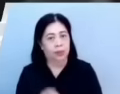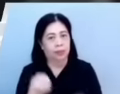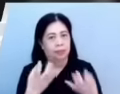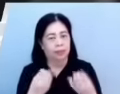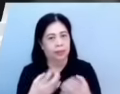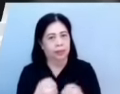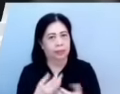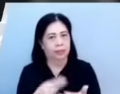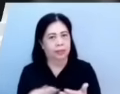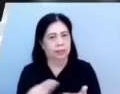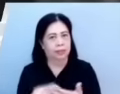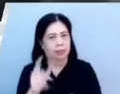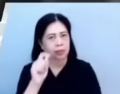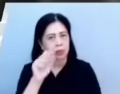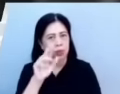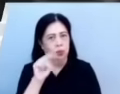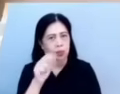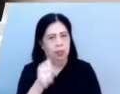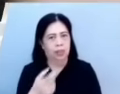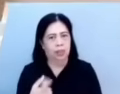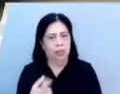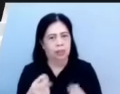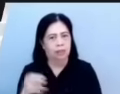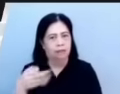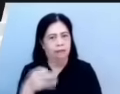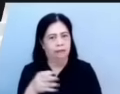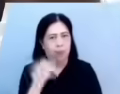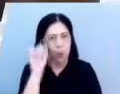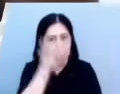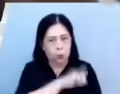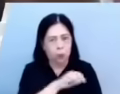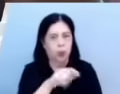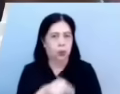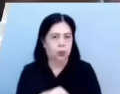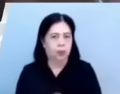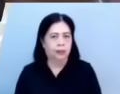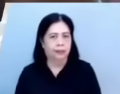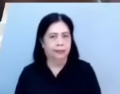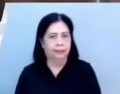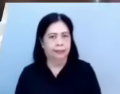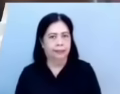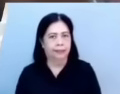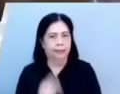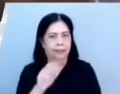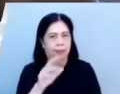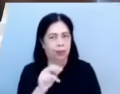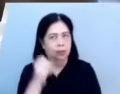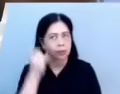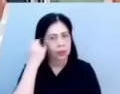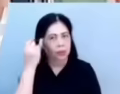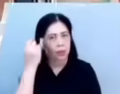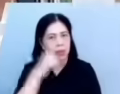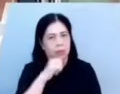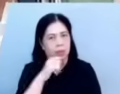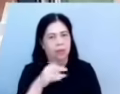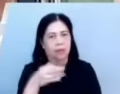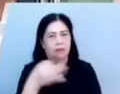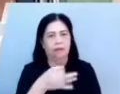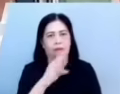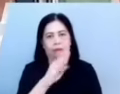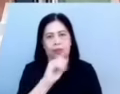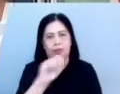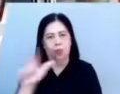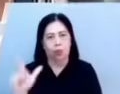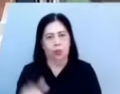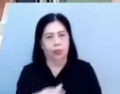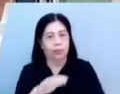nabibiling tuna na ginagawa namin isda. May mismo sobra na tuna, napag-isipan ko na gawing fishball naman. Ayon ni Darwin